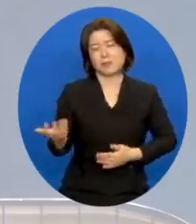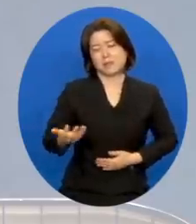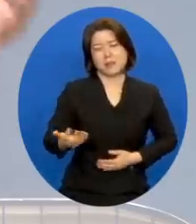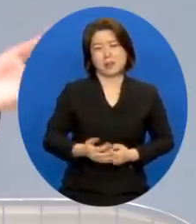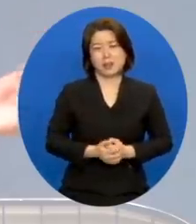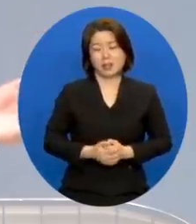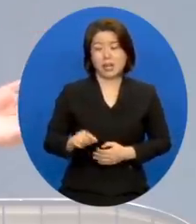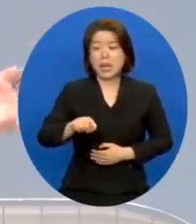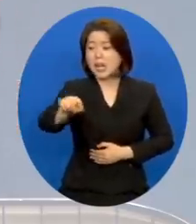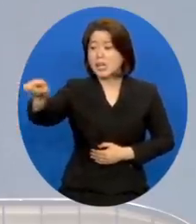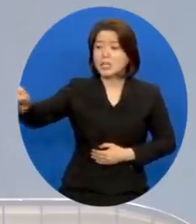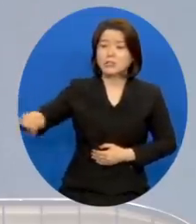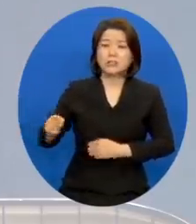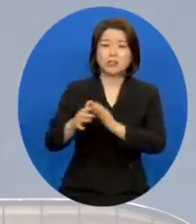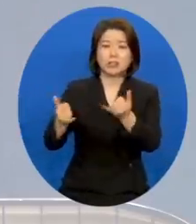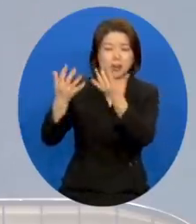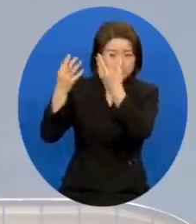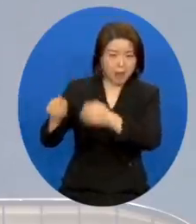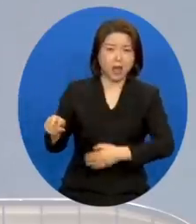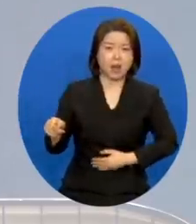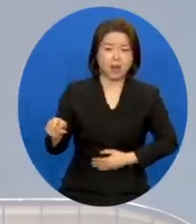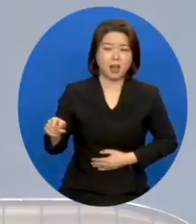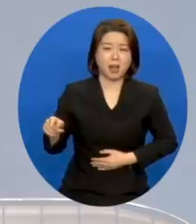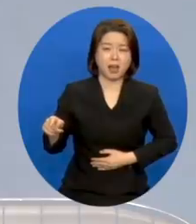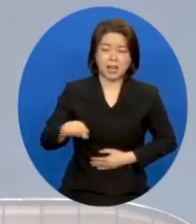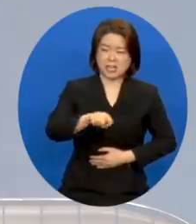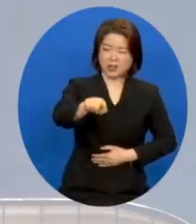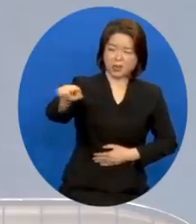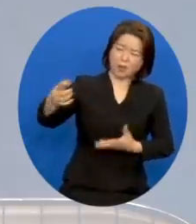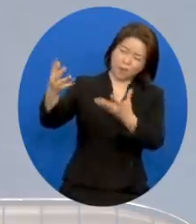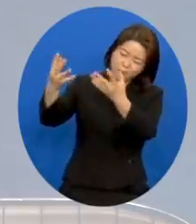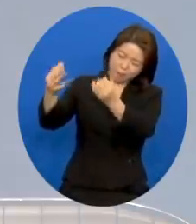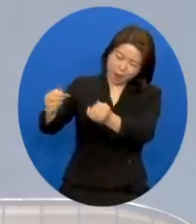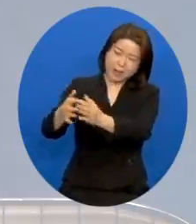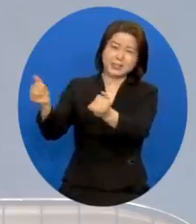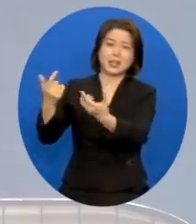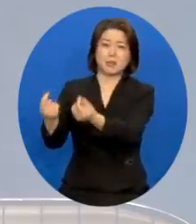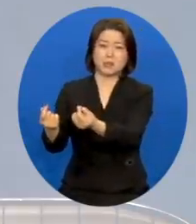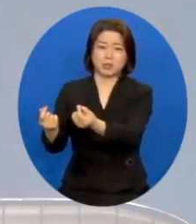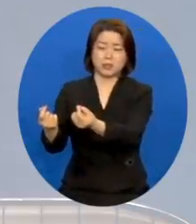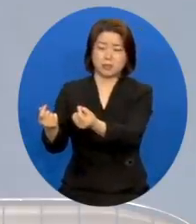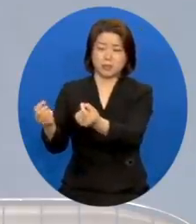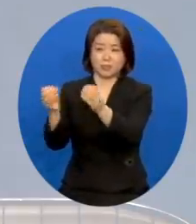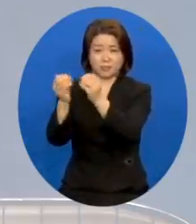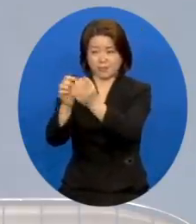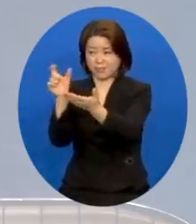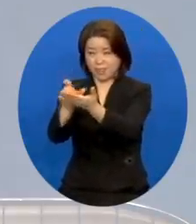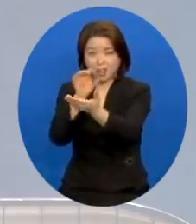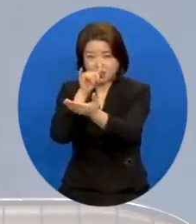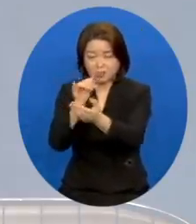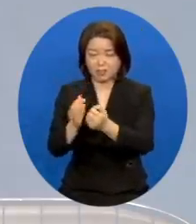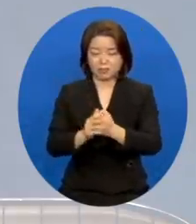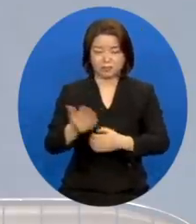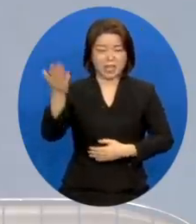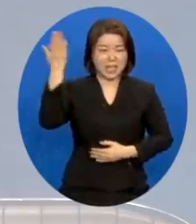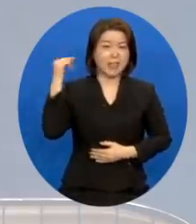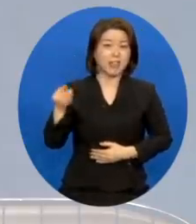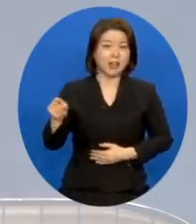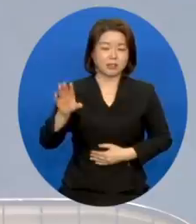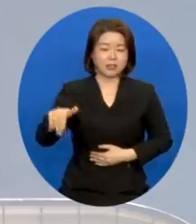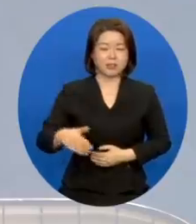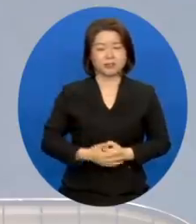그런 사람이 많대요 그 많은 저어 많은 사람들처럼 이라고 말해 그때 당시도